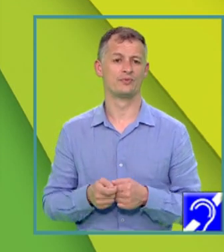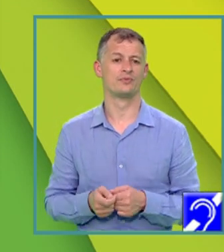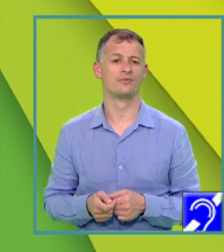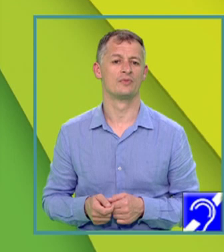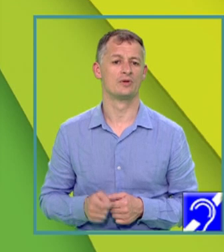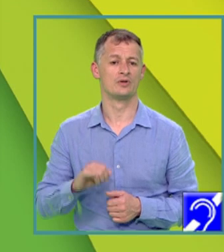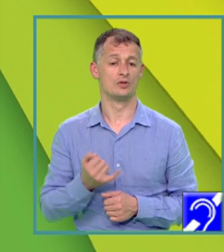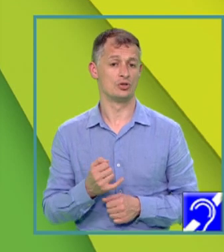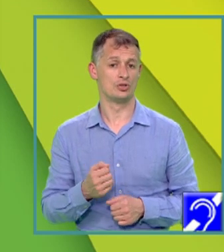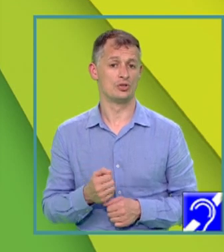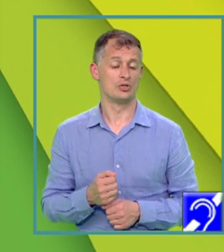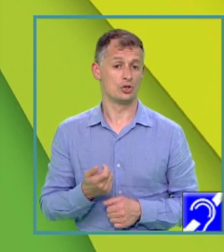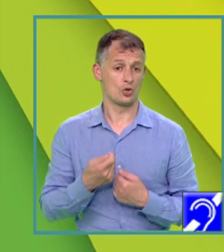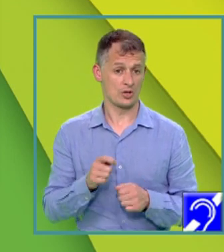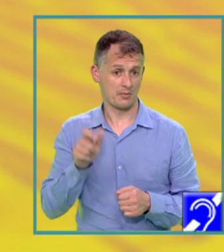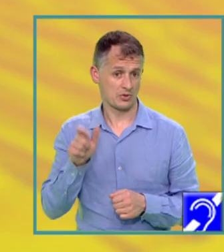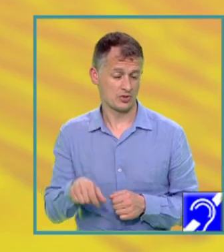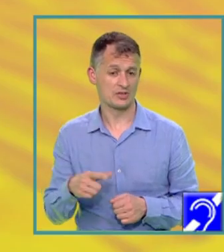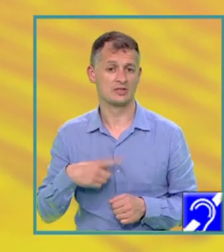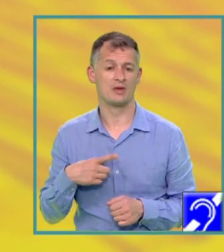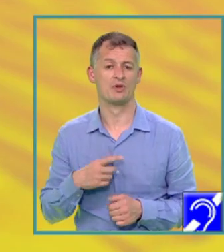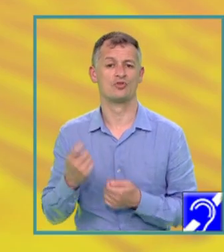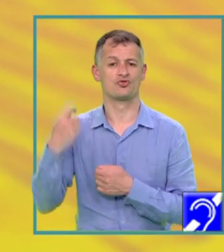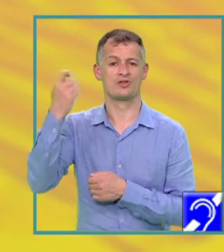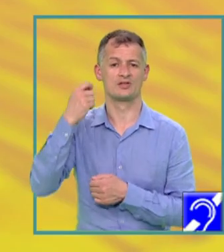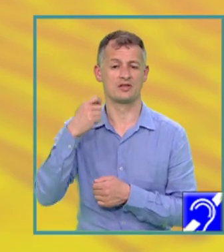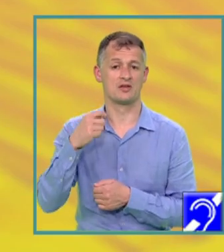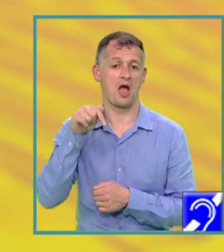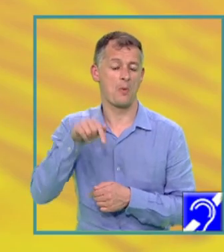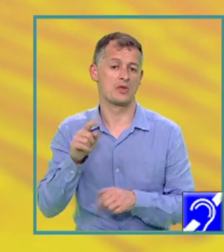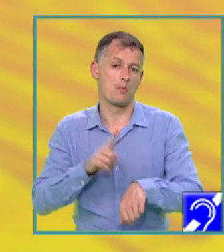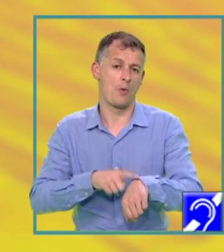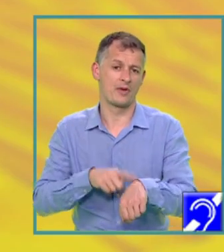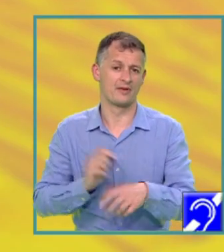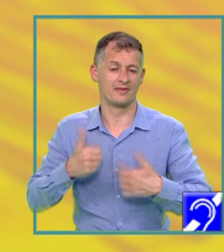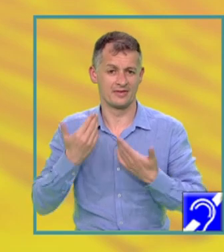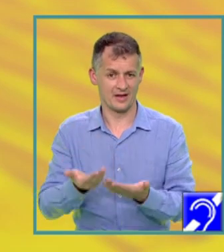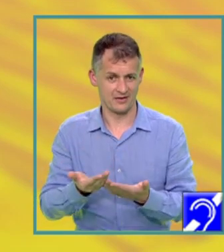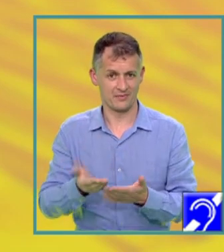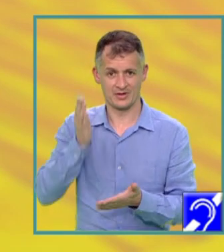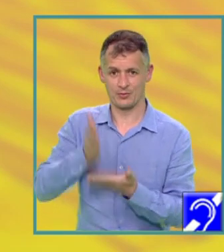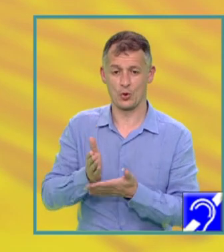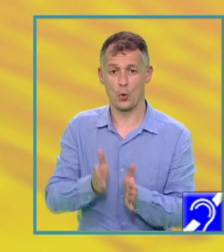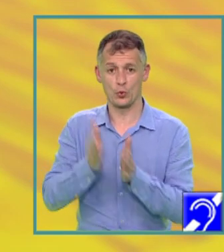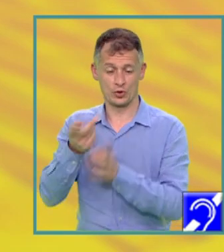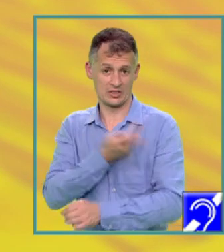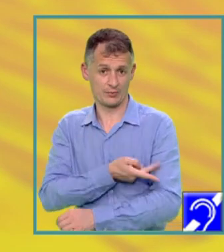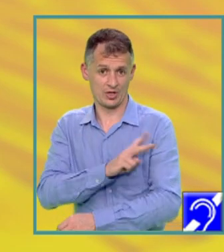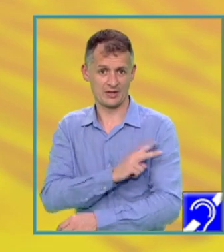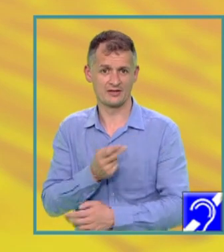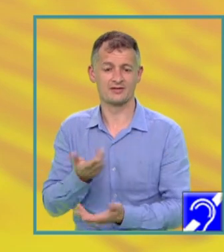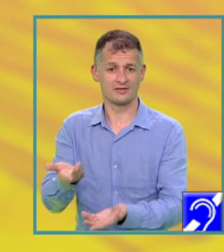Max Weber, suntem politicieni de ocazie. De ce? Dăm dreptul unor reprezentanți să